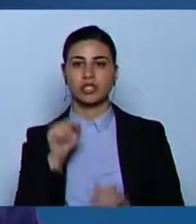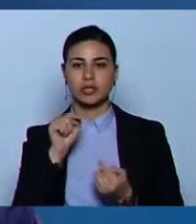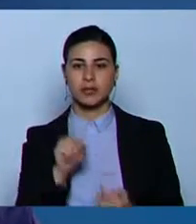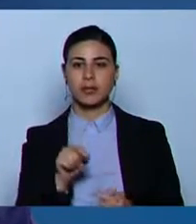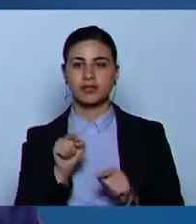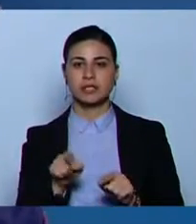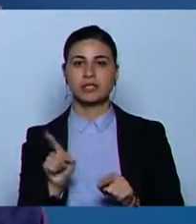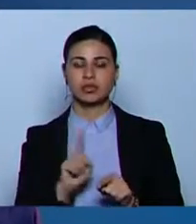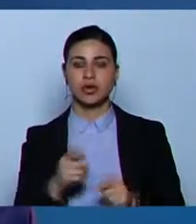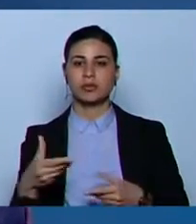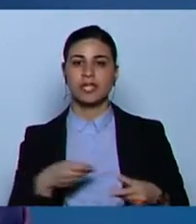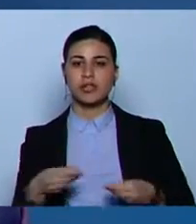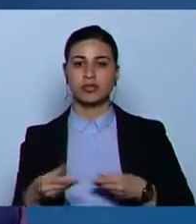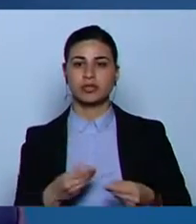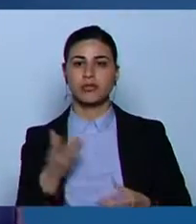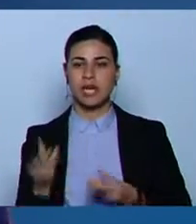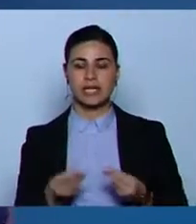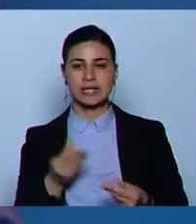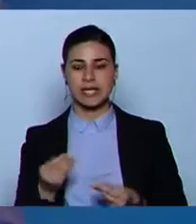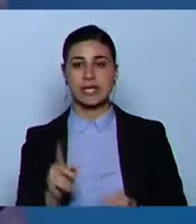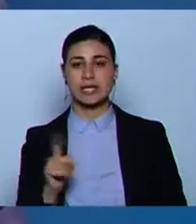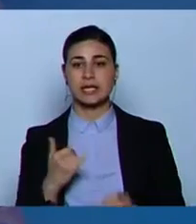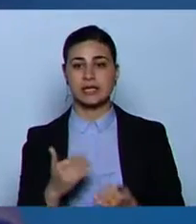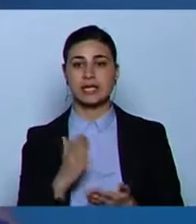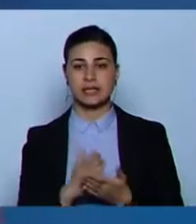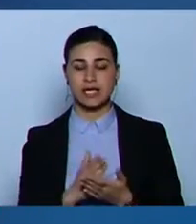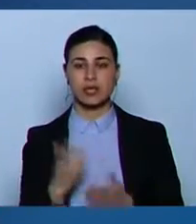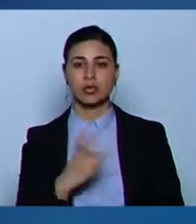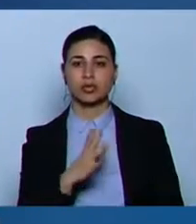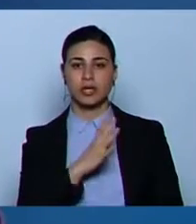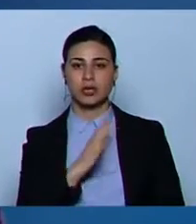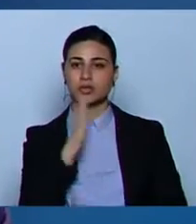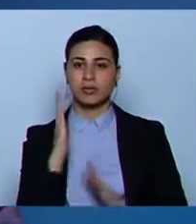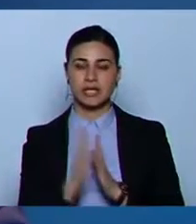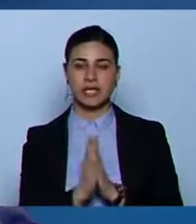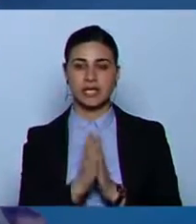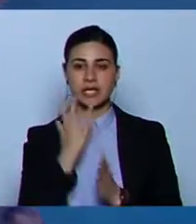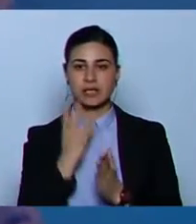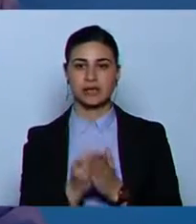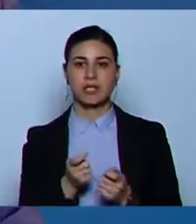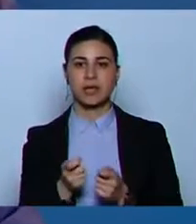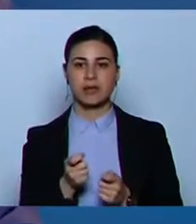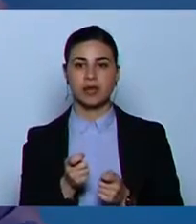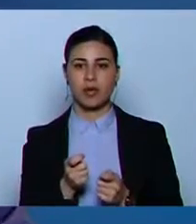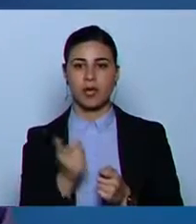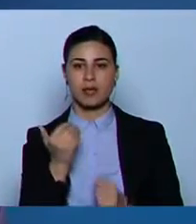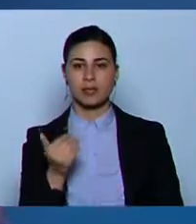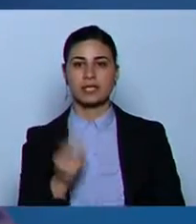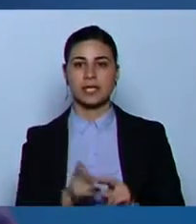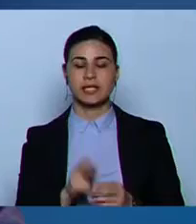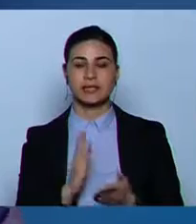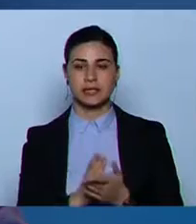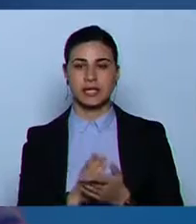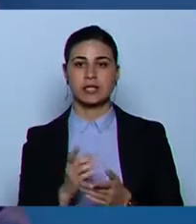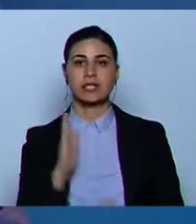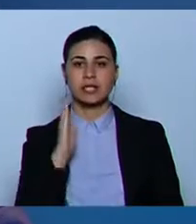შესაბამისად, ის რომ საშემოსავლო გადასახადი, რაც დღეს არის, უნდა იყოს კლიანად ადგილობრივი თვითმართველობების, აი ესა